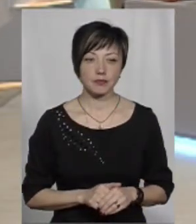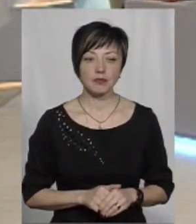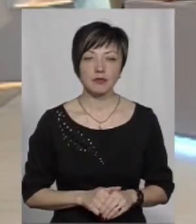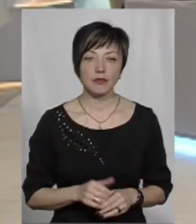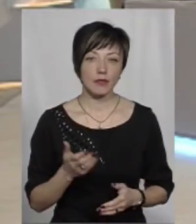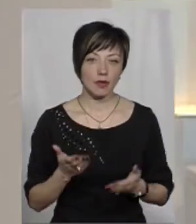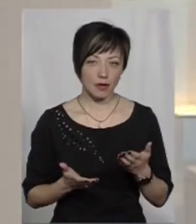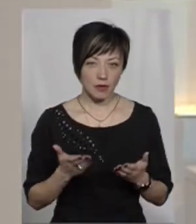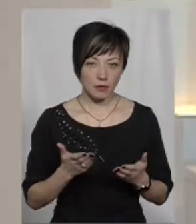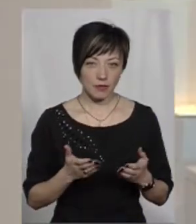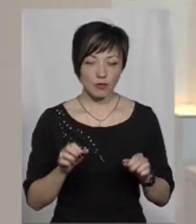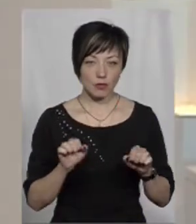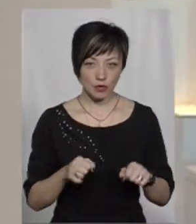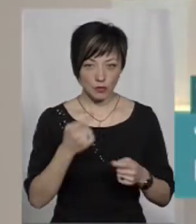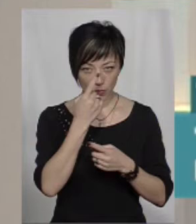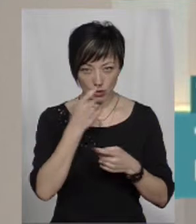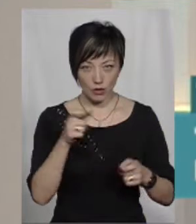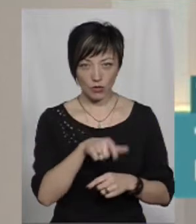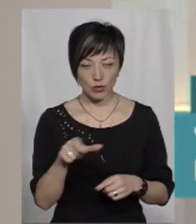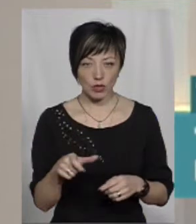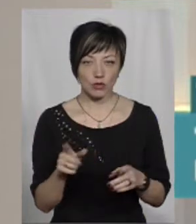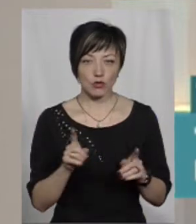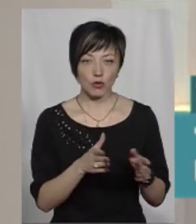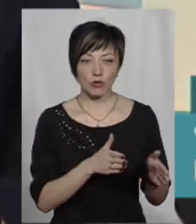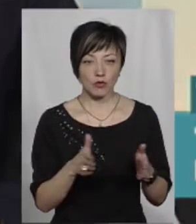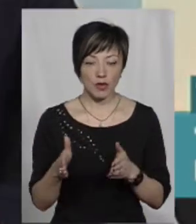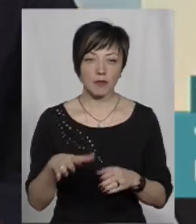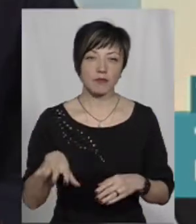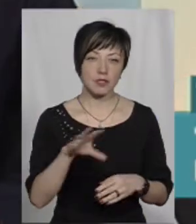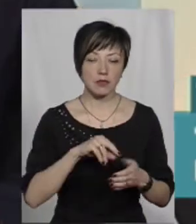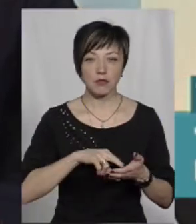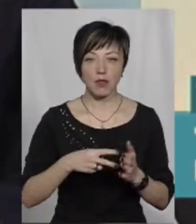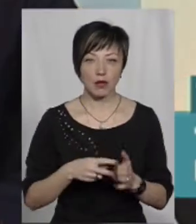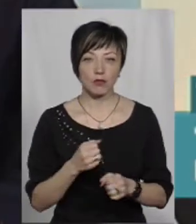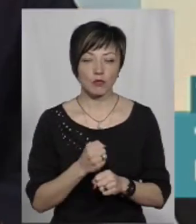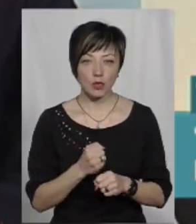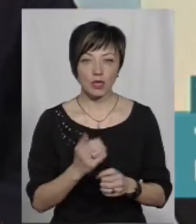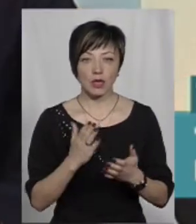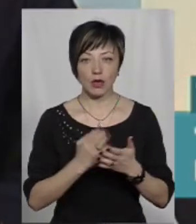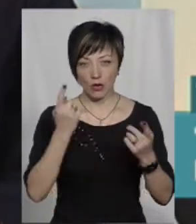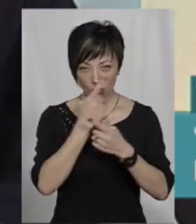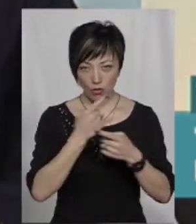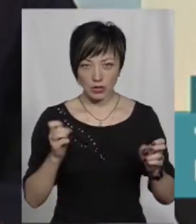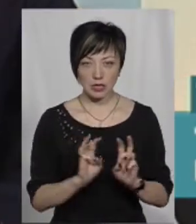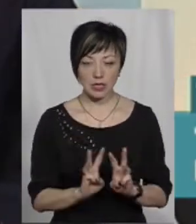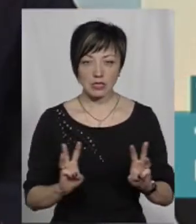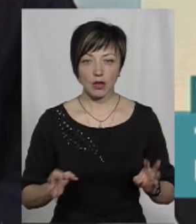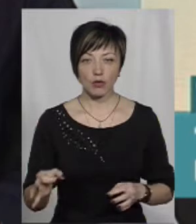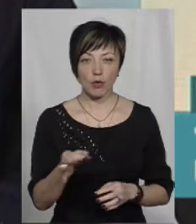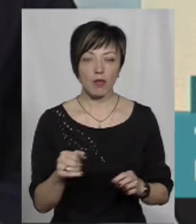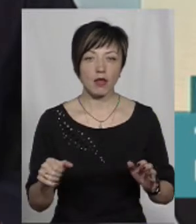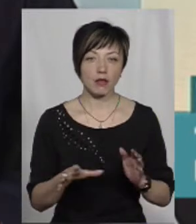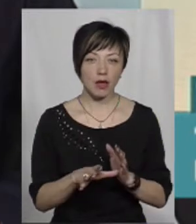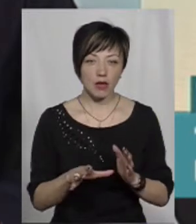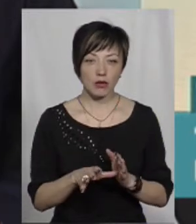Напевно, можна якось попереджати людей, щоб вони хотіли... Звичайно, про всі планові роботи є оголошення на сайті Хмельницького